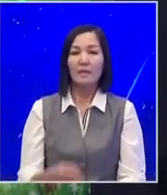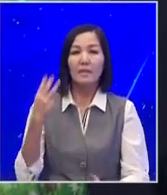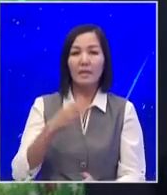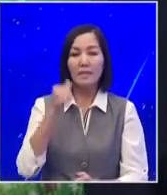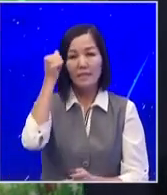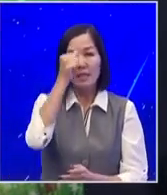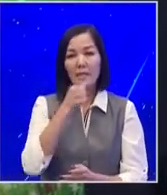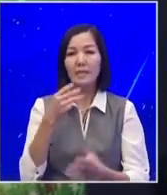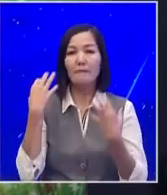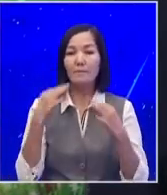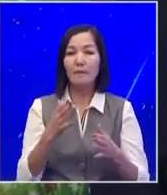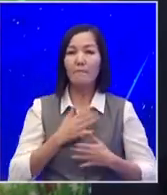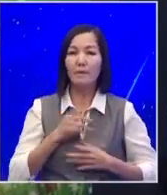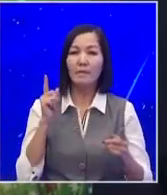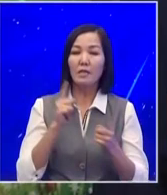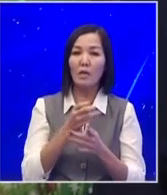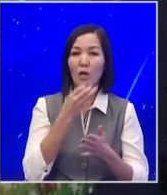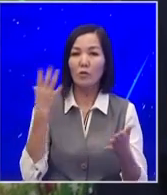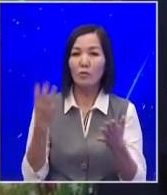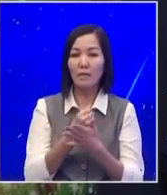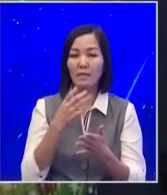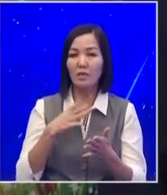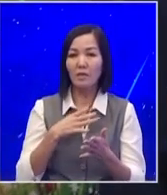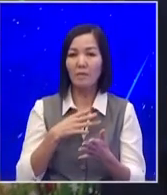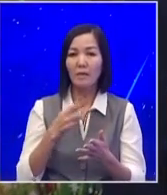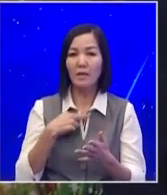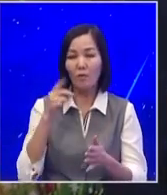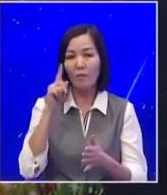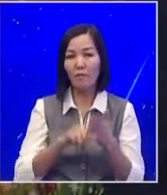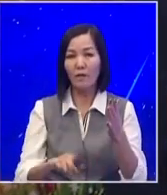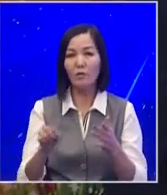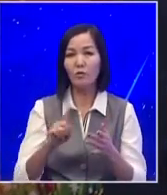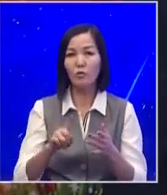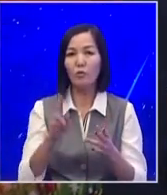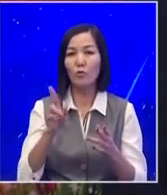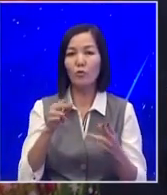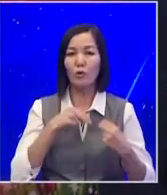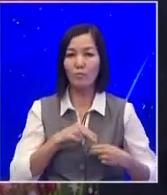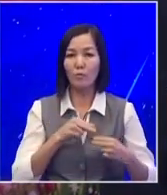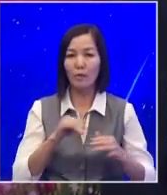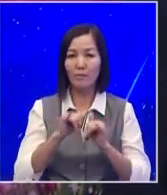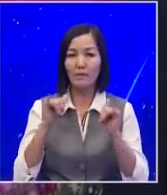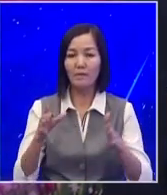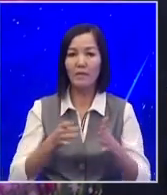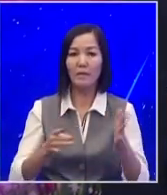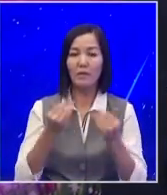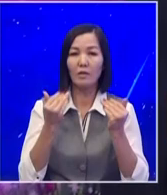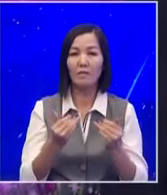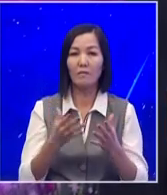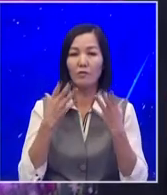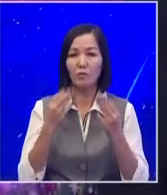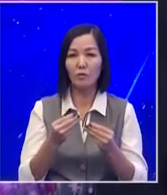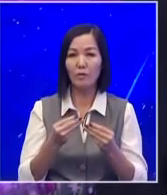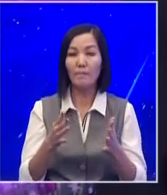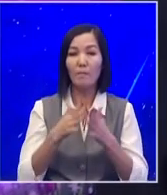30-летие независимости мы встречаем с хорошими достижениями. И я уверен, что те, кто работают на процветание региона сегодня, добьются